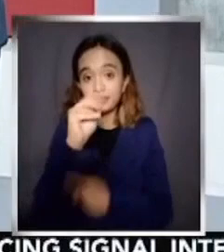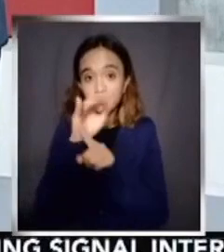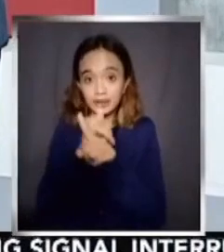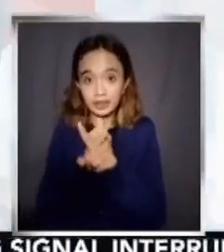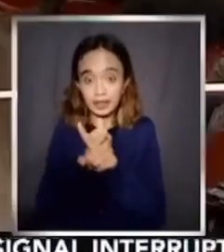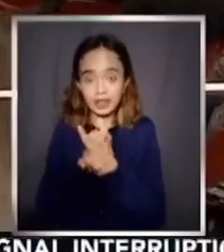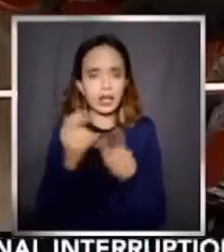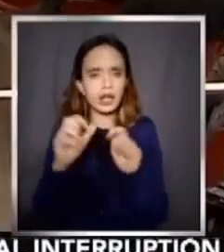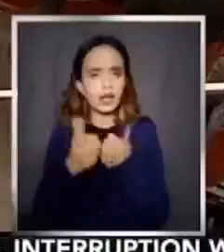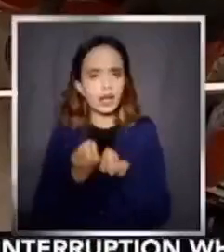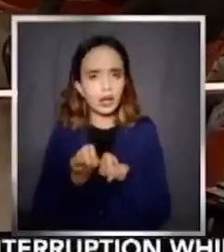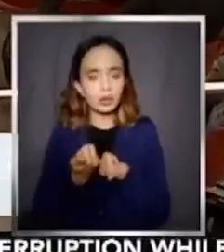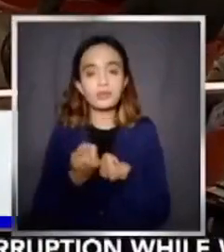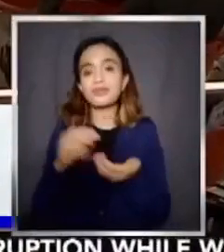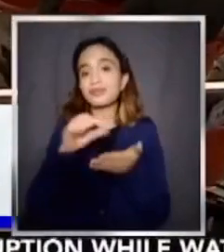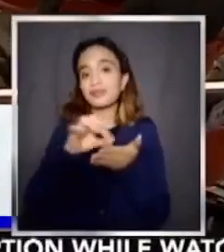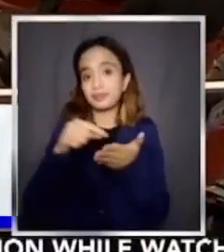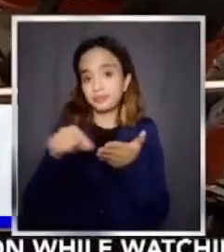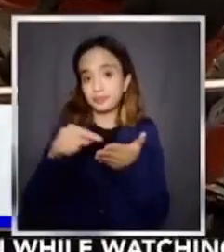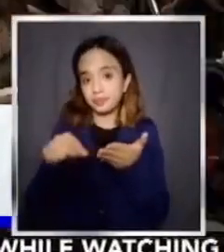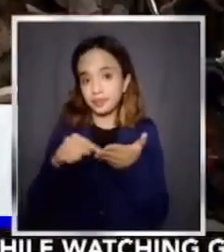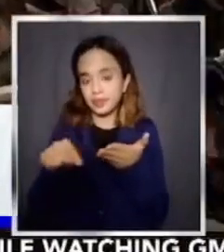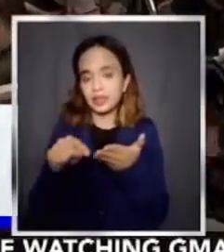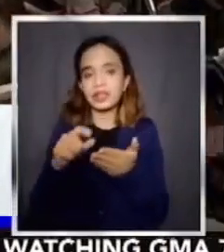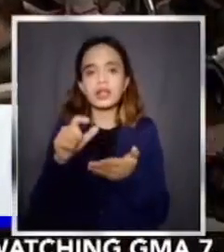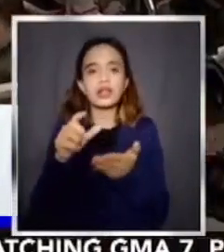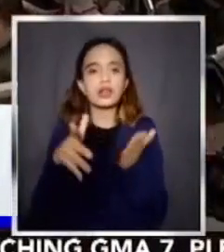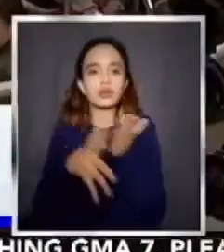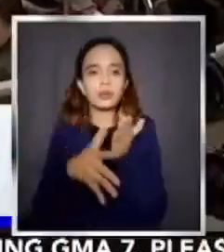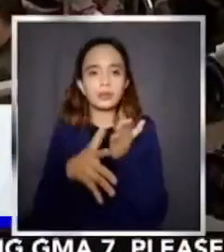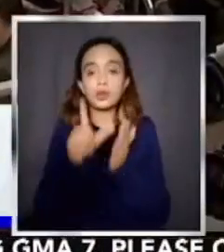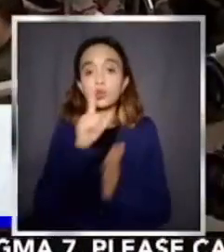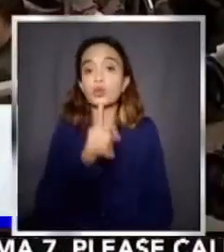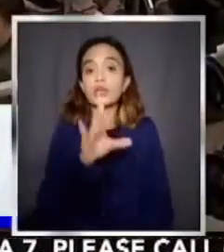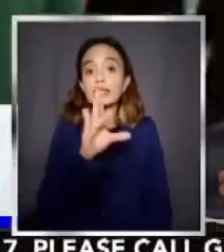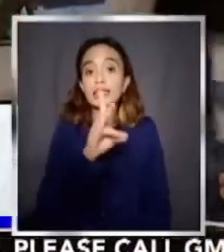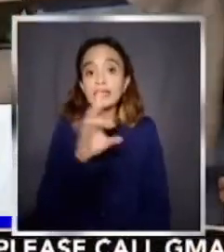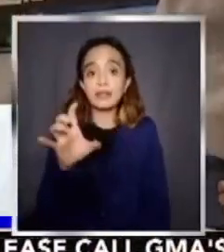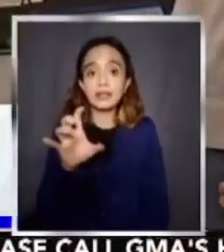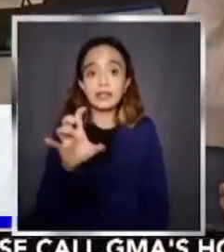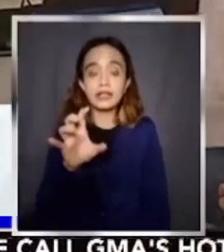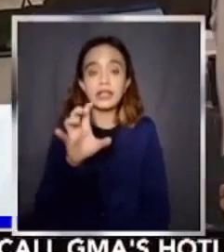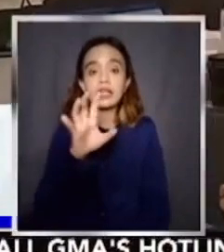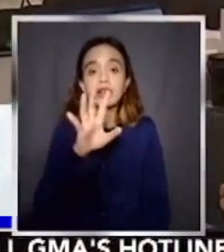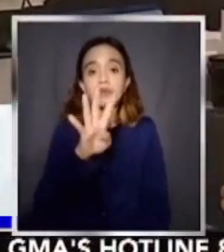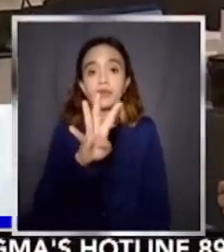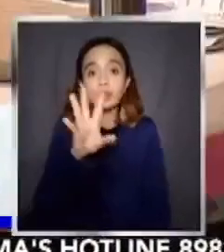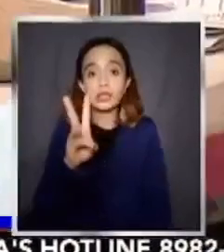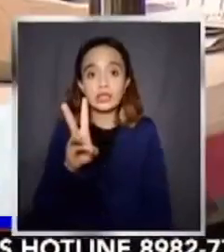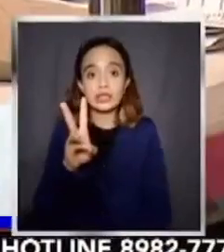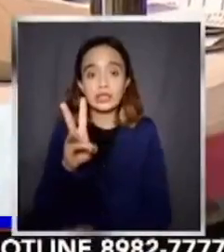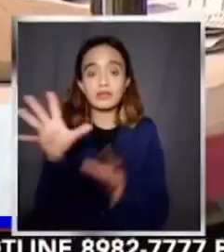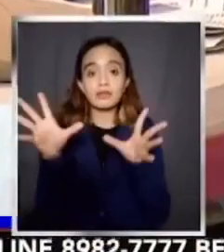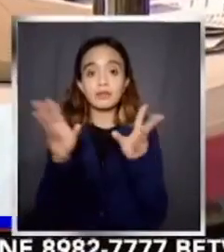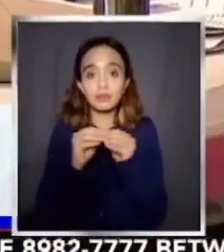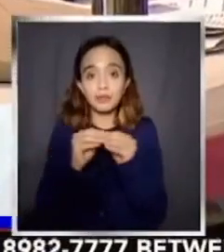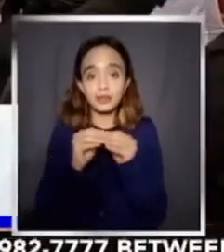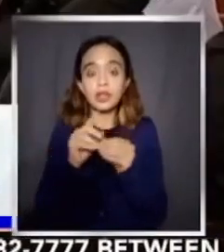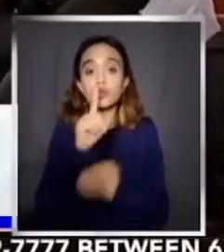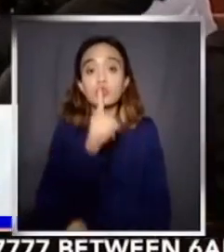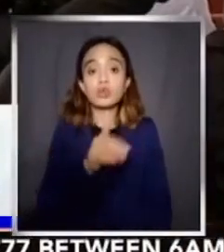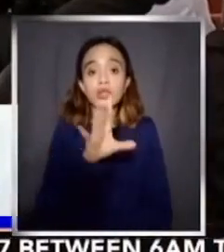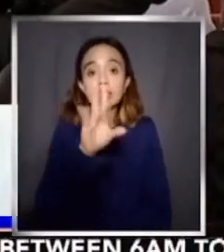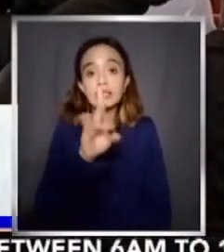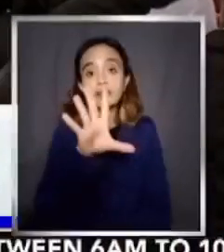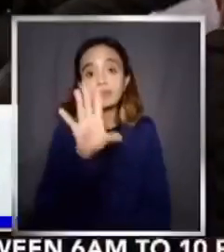COMELEC. Ayon sa RMA committee, nasa 746 ng kabuuang 757 randomly selected ballot